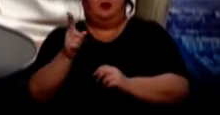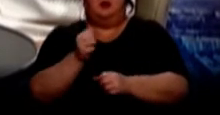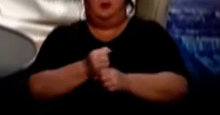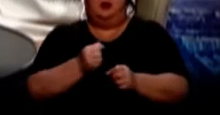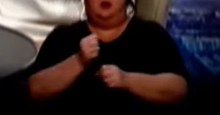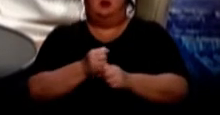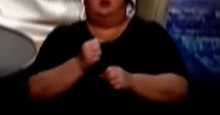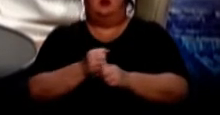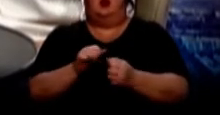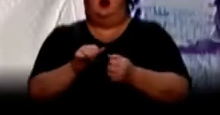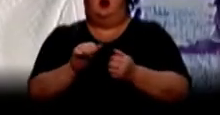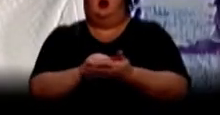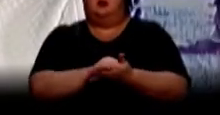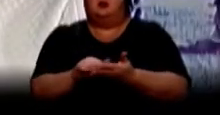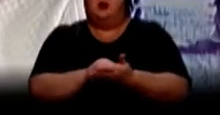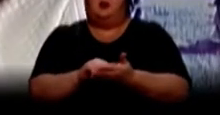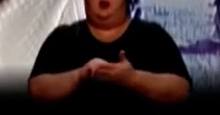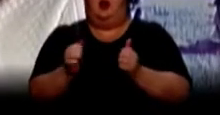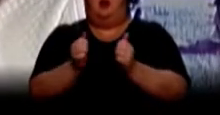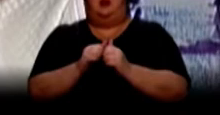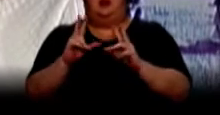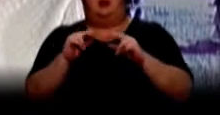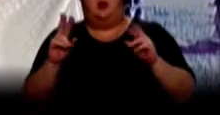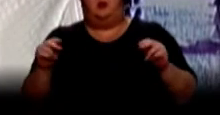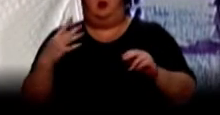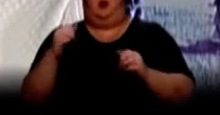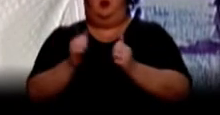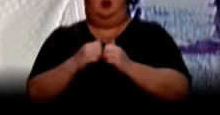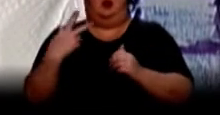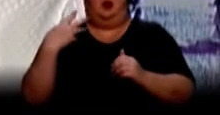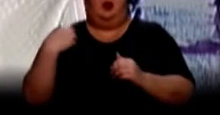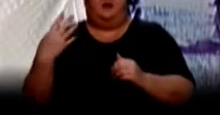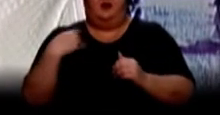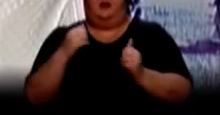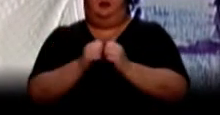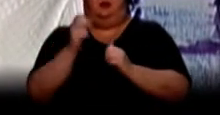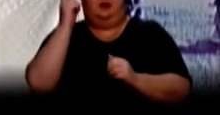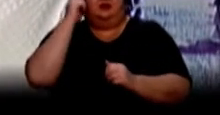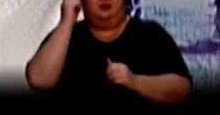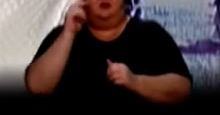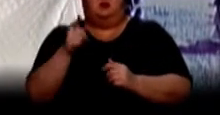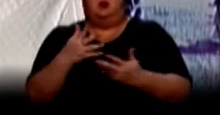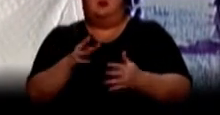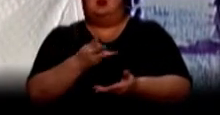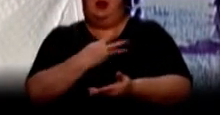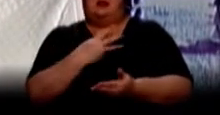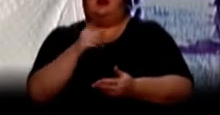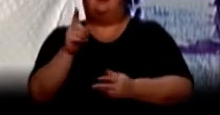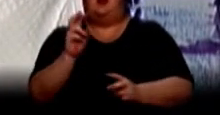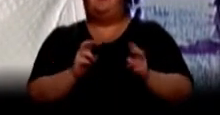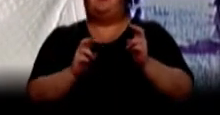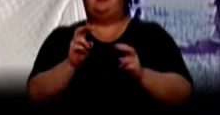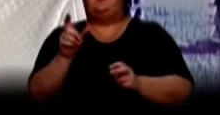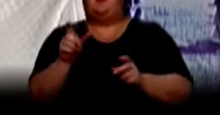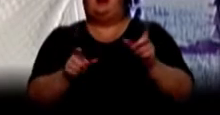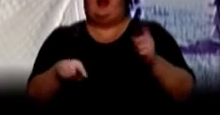переробляють тетрапак, під Дніпром, Львів, під Києвом. Тому це вже ініціатива тих підприємців, хто здійснює